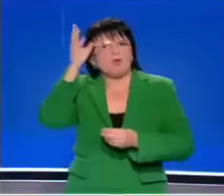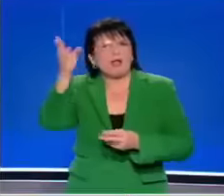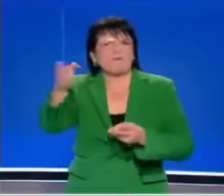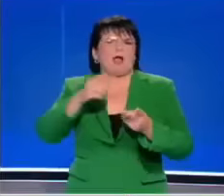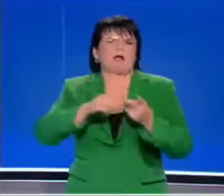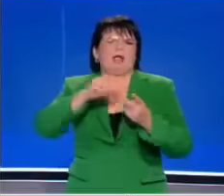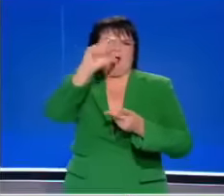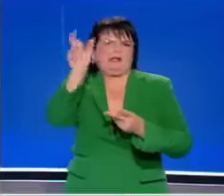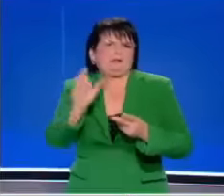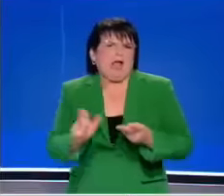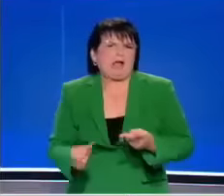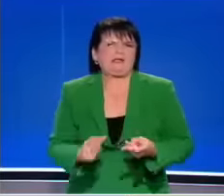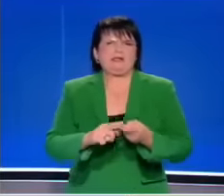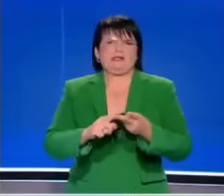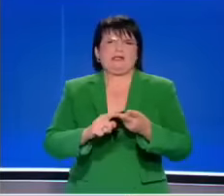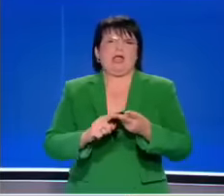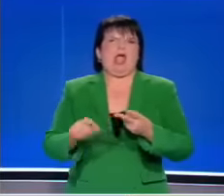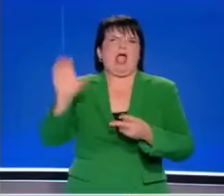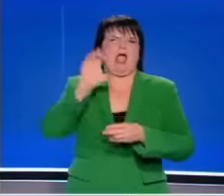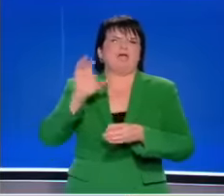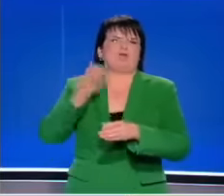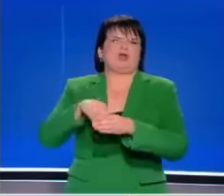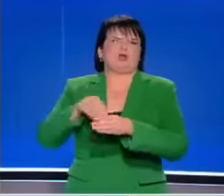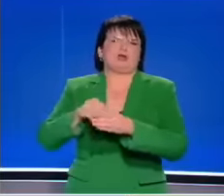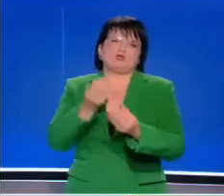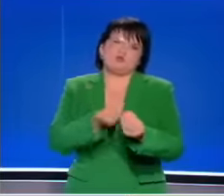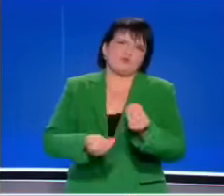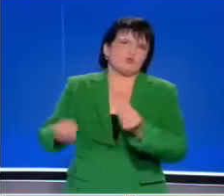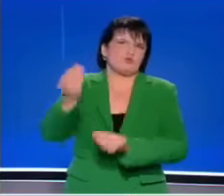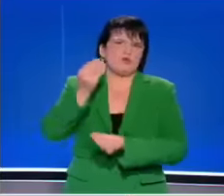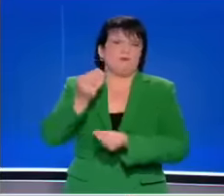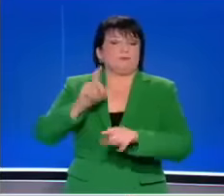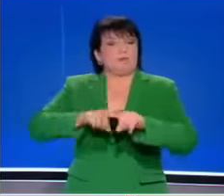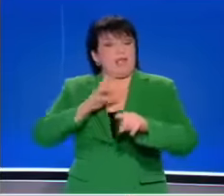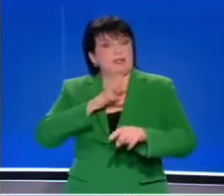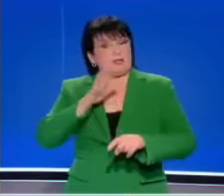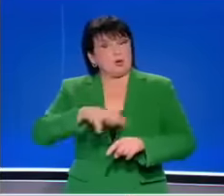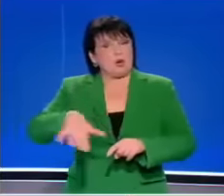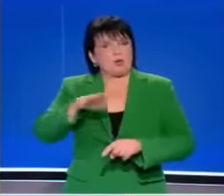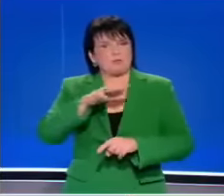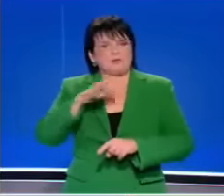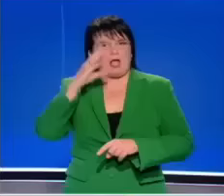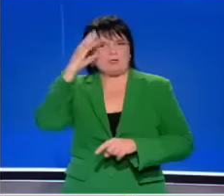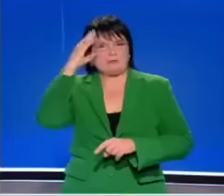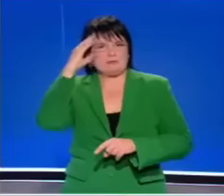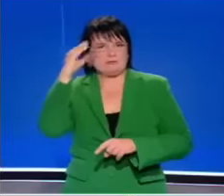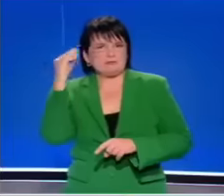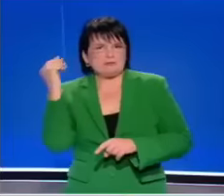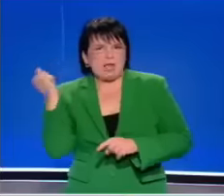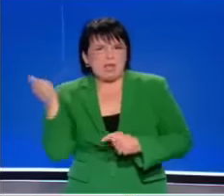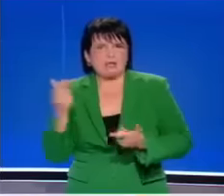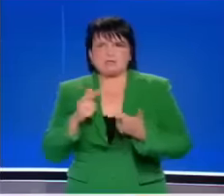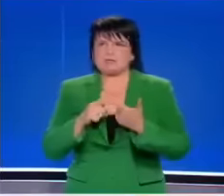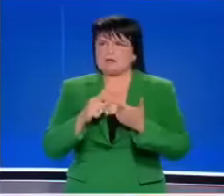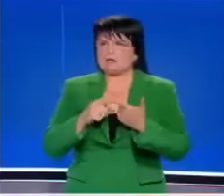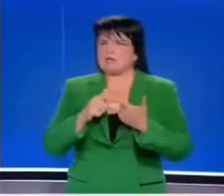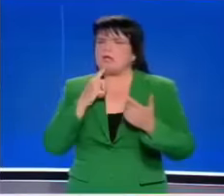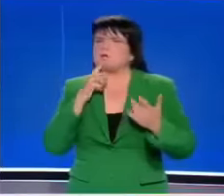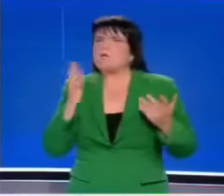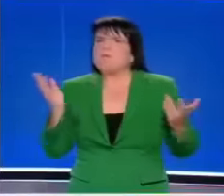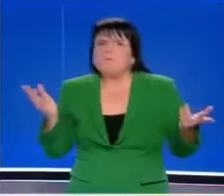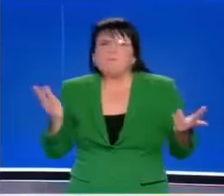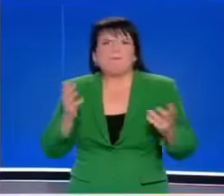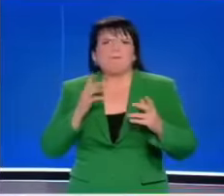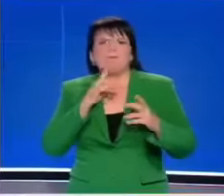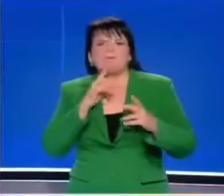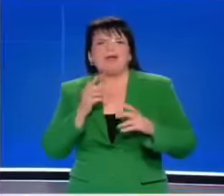κάθε κόμμα στην ιταλία σε αυτές τις ευρωεκλογές εάν ο ελληνικός λαός έχει πάθει ανοσία έχει αποκτήσει ανοσία στην